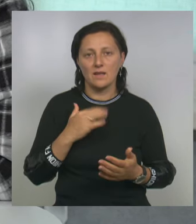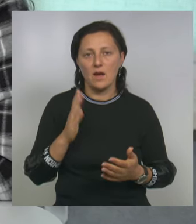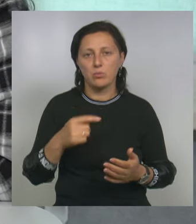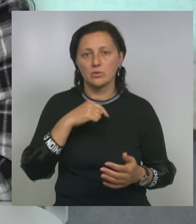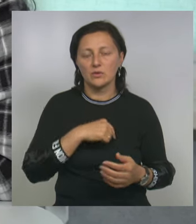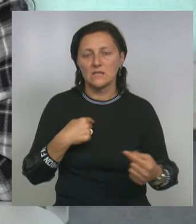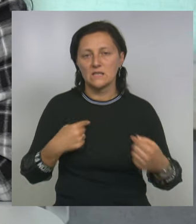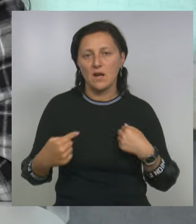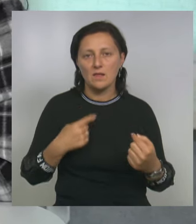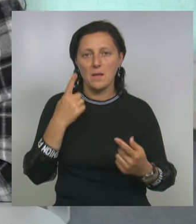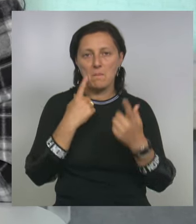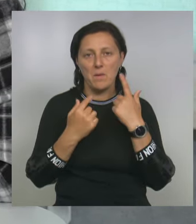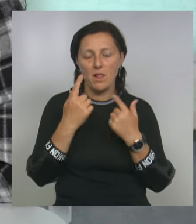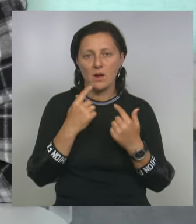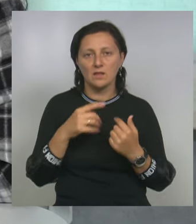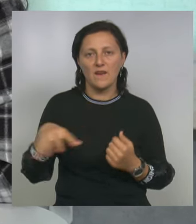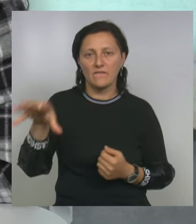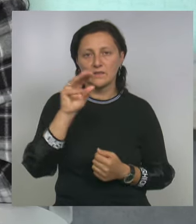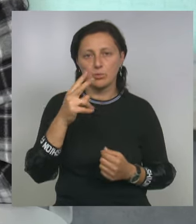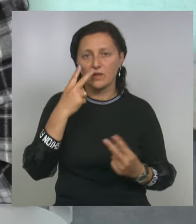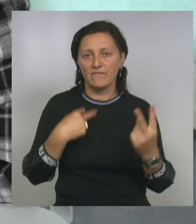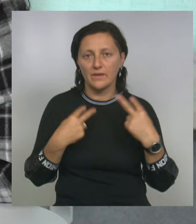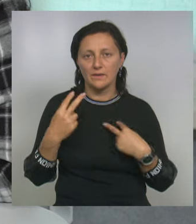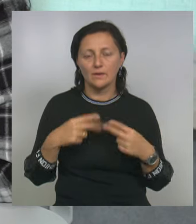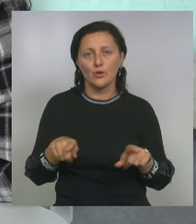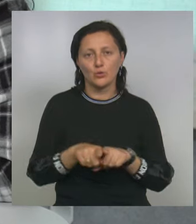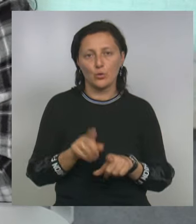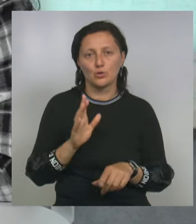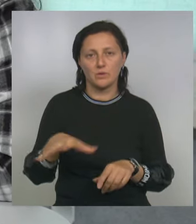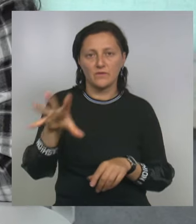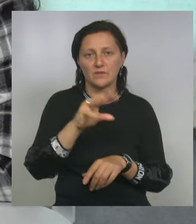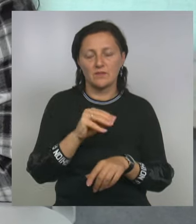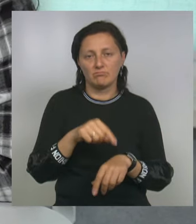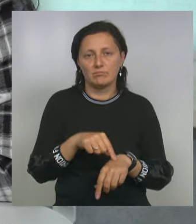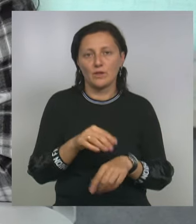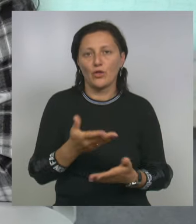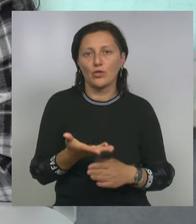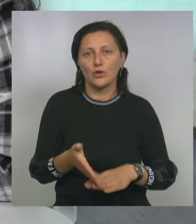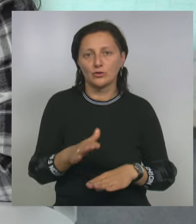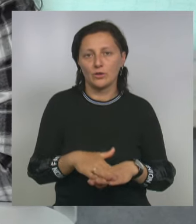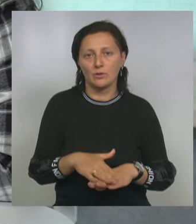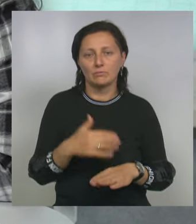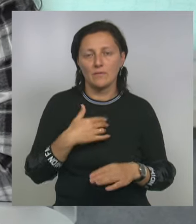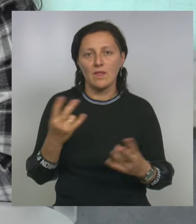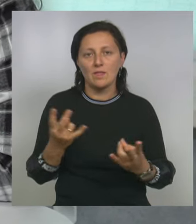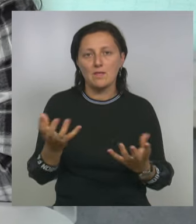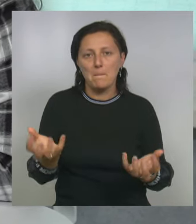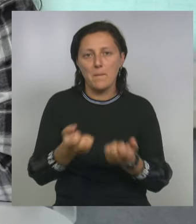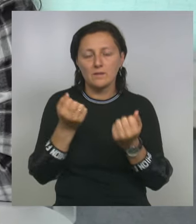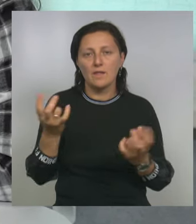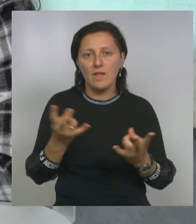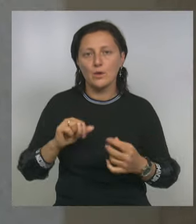страдать, плакать, они будут это видеть, им тоже будет тяжело. А мне их надо чем-то поддерживать. Мы должны друг